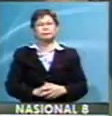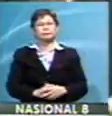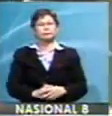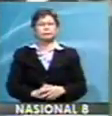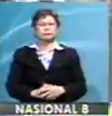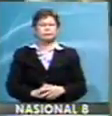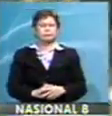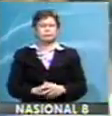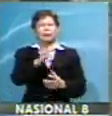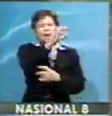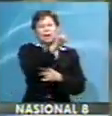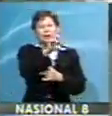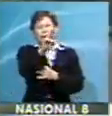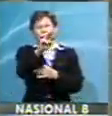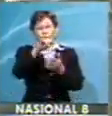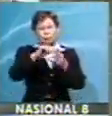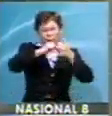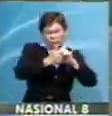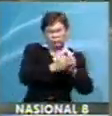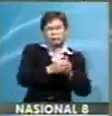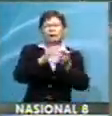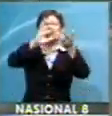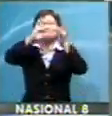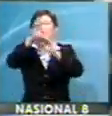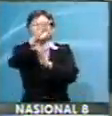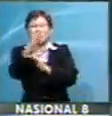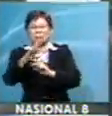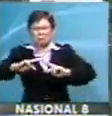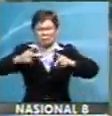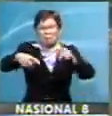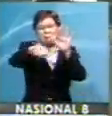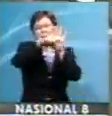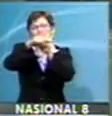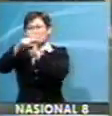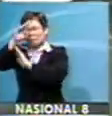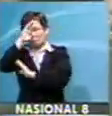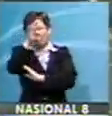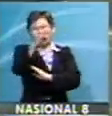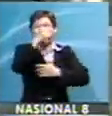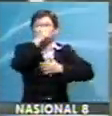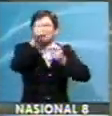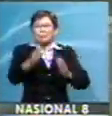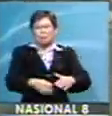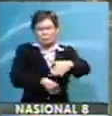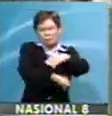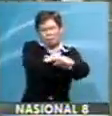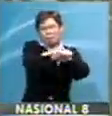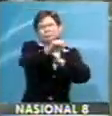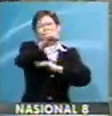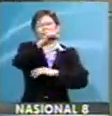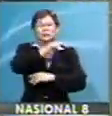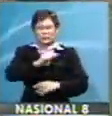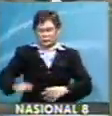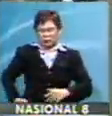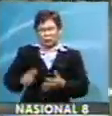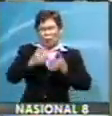segera isu tersebut hangat dibualkan di media sosial sehingga menyebabkan komen negatif dilemparkan peminat bola sepak untuk itu Tengku